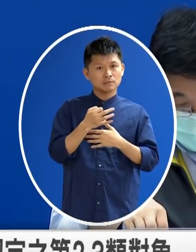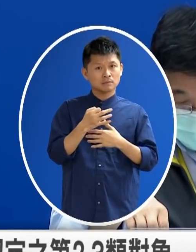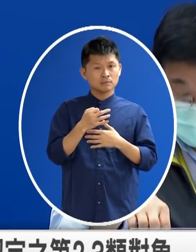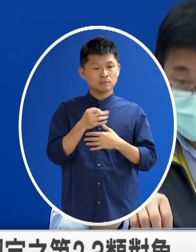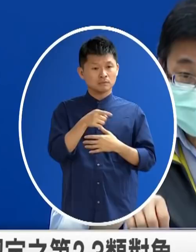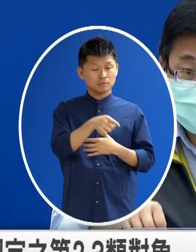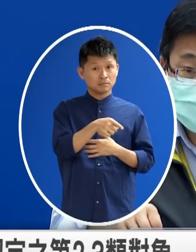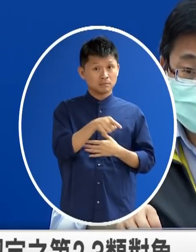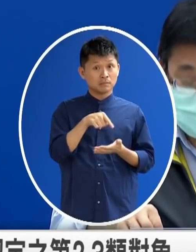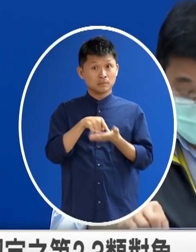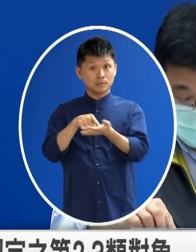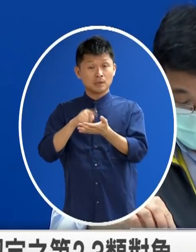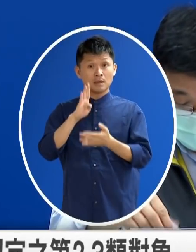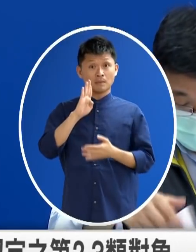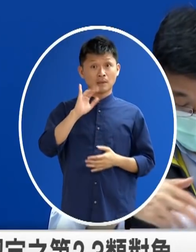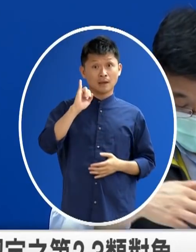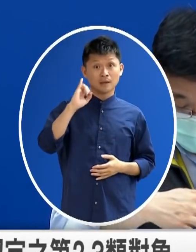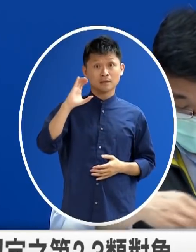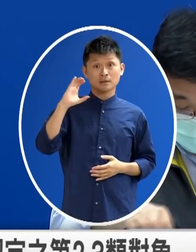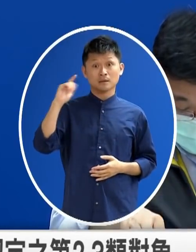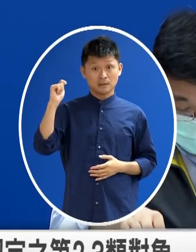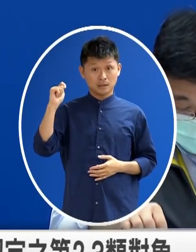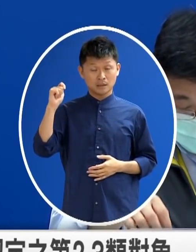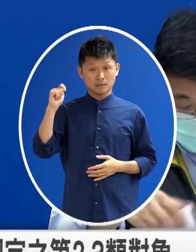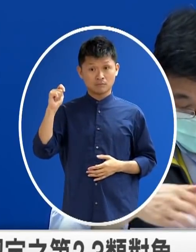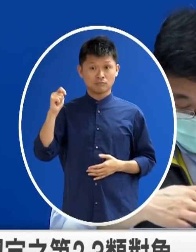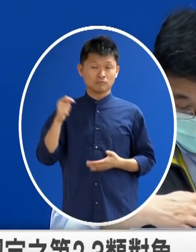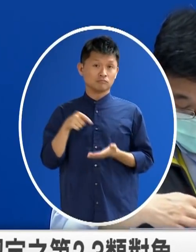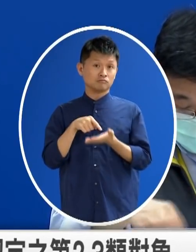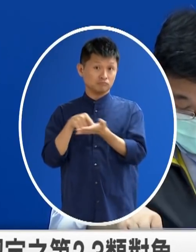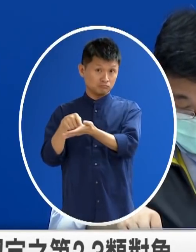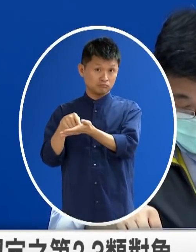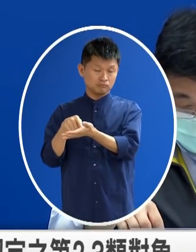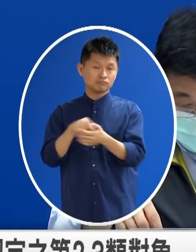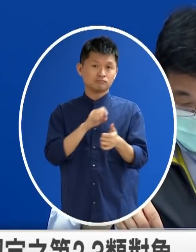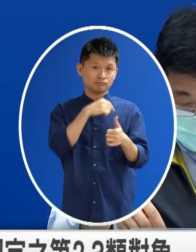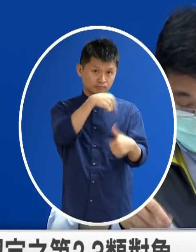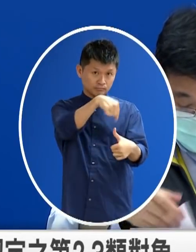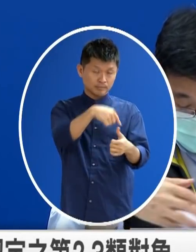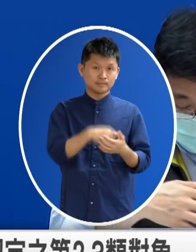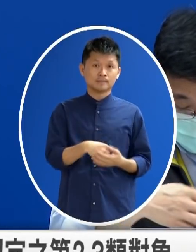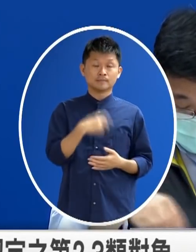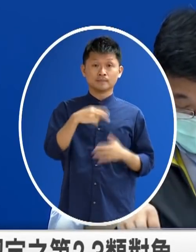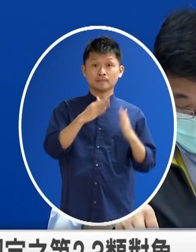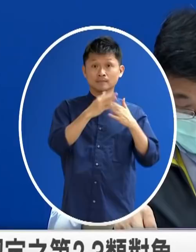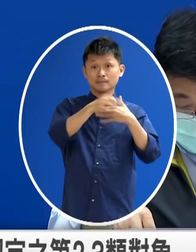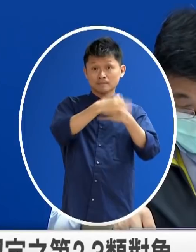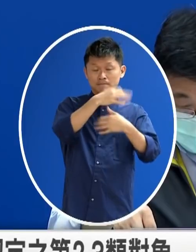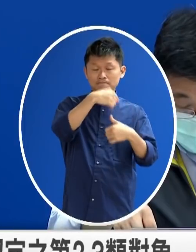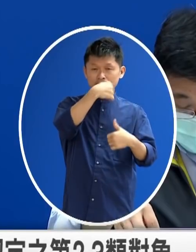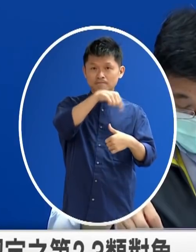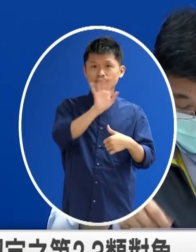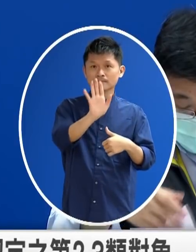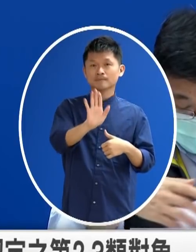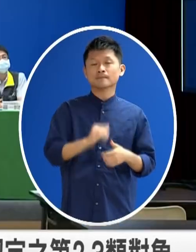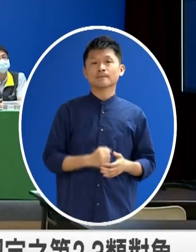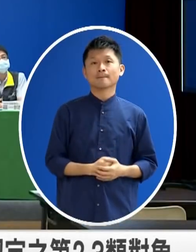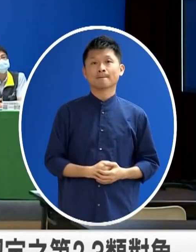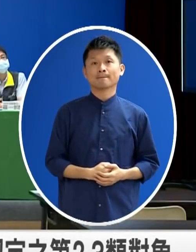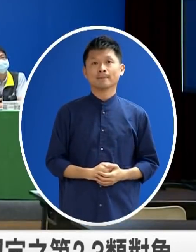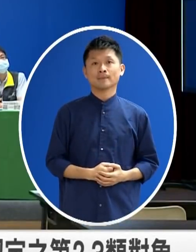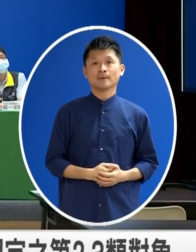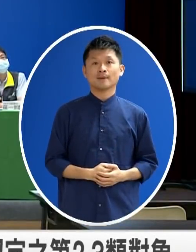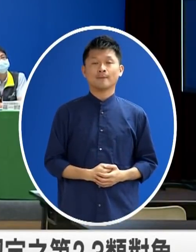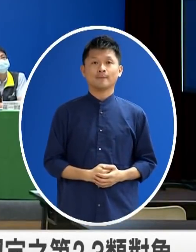是否申请 VICP 的这个部分哈，那也告知有让家属这边来知道哈。以上。